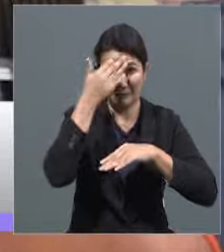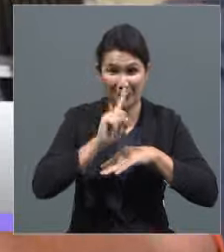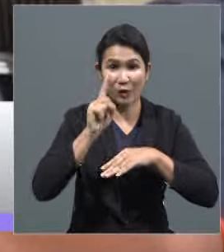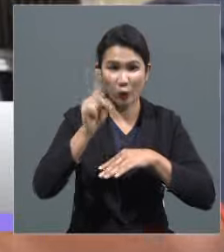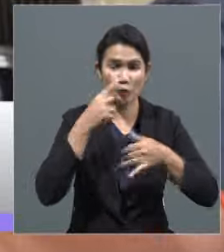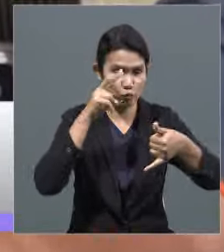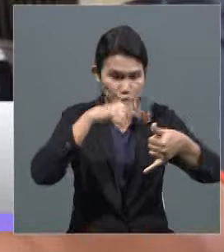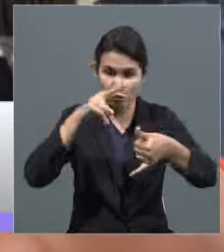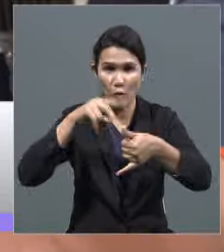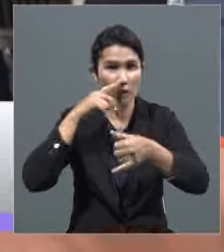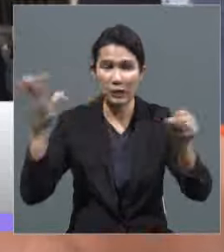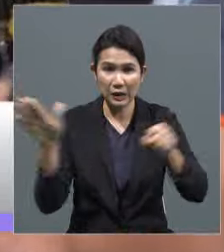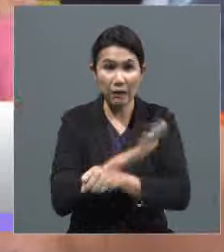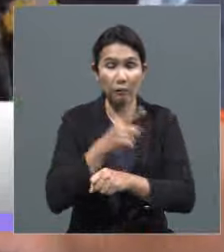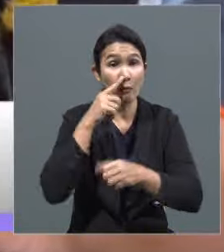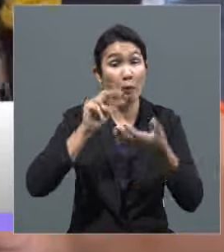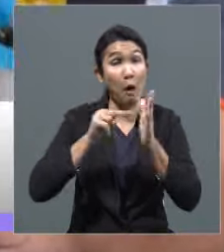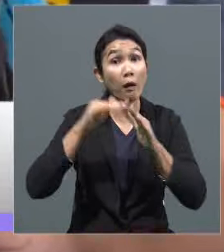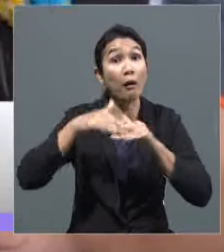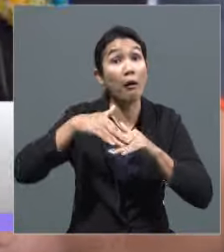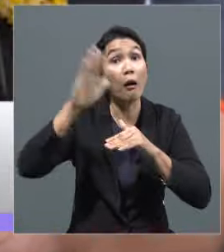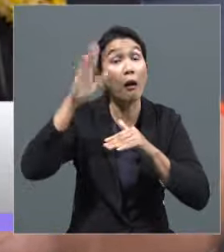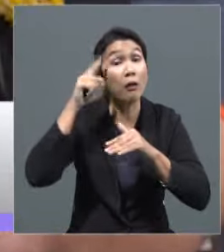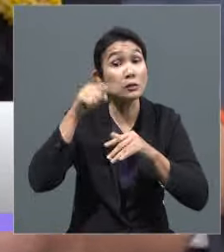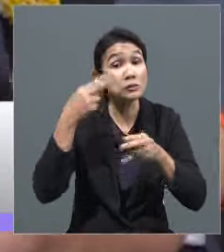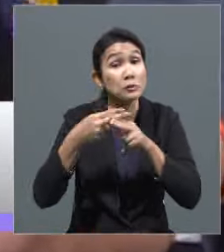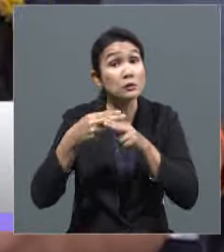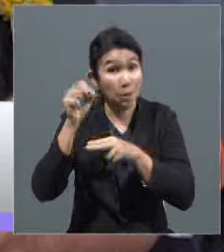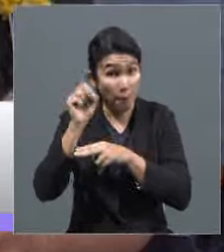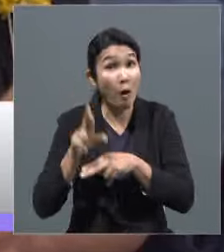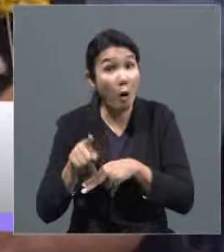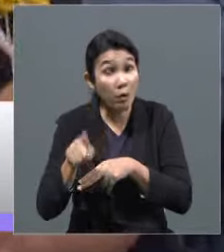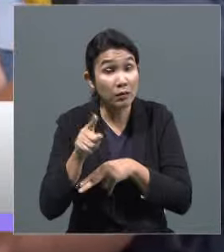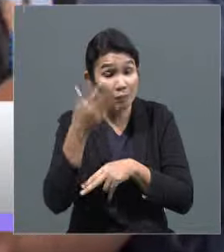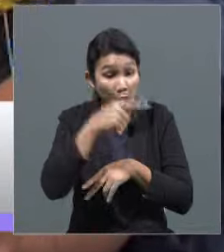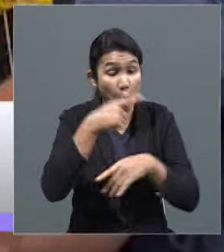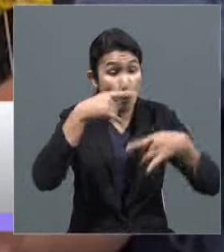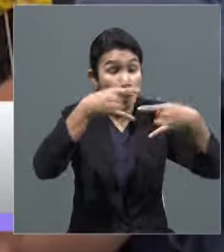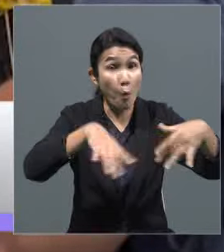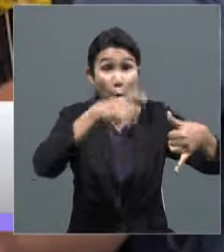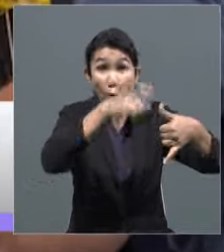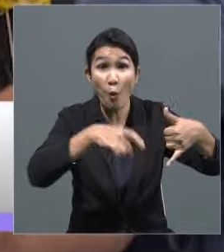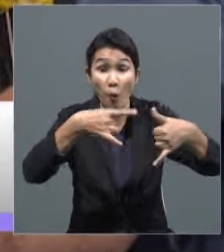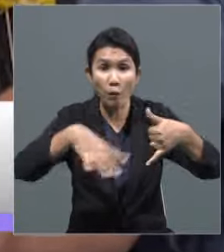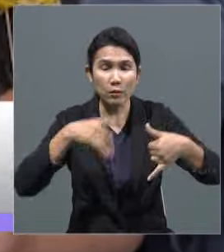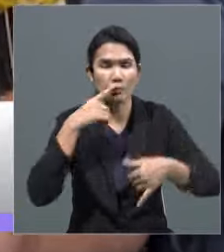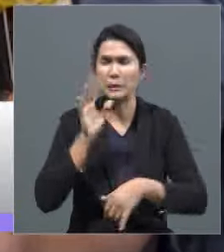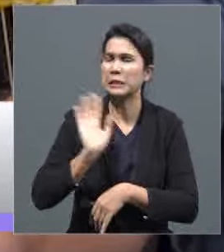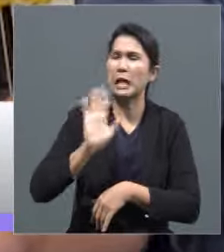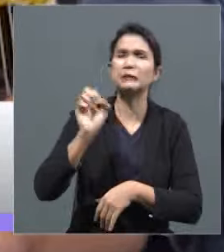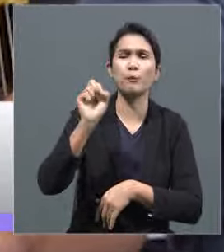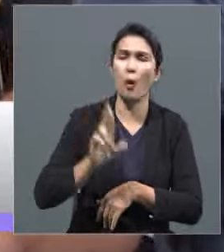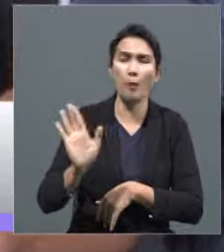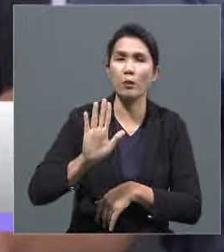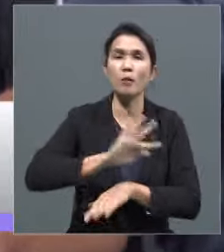ตรวจทุกคนถึง วันนี้อันนั้นเกินจำนวนนั้นหมายถึงว่าเป็นรายชื่อสำรองในกรณีที่คุณสมบัติไม่ผ่านใช่ไหมคะ ไม่เชิงสำรองครับก็